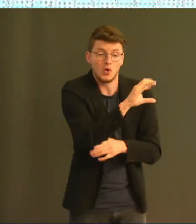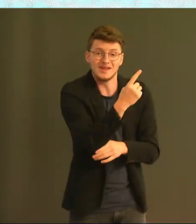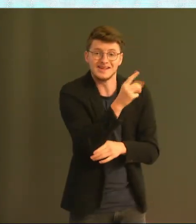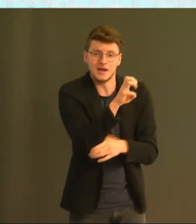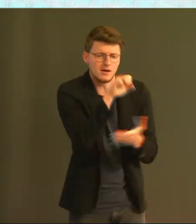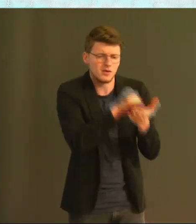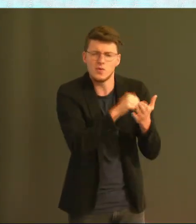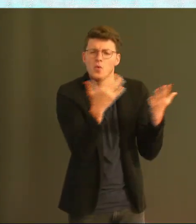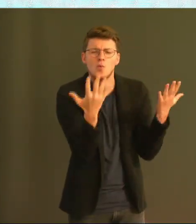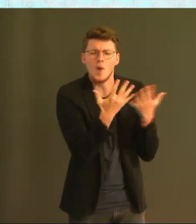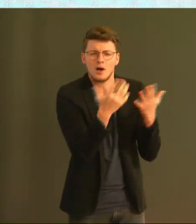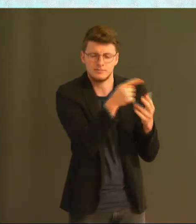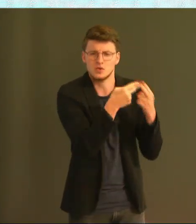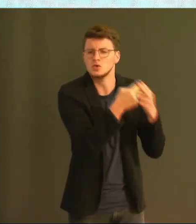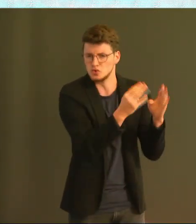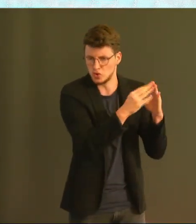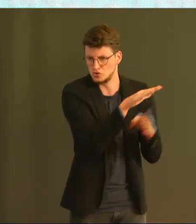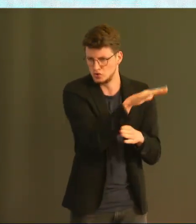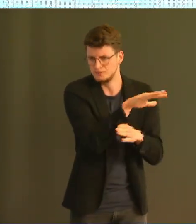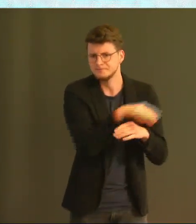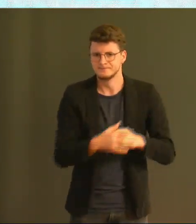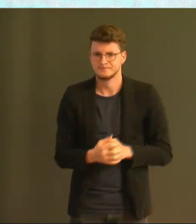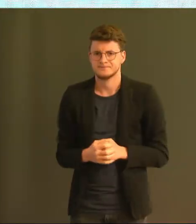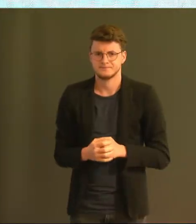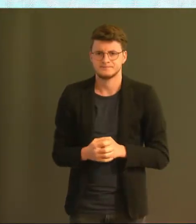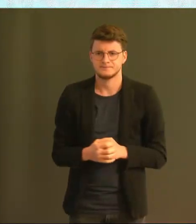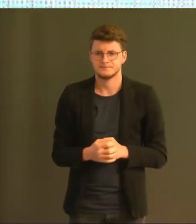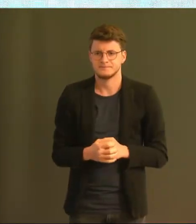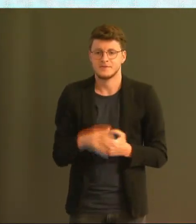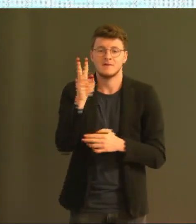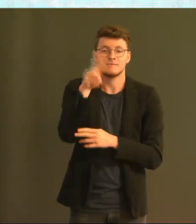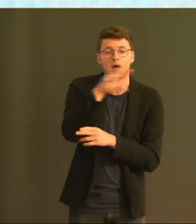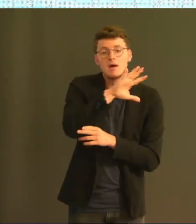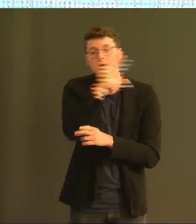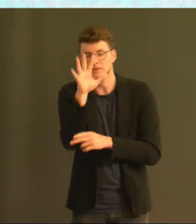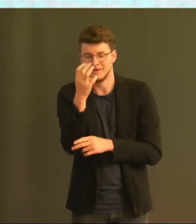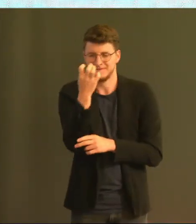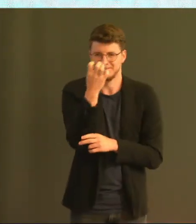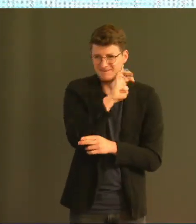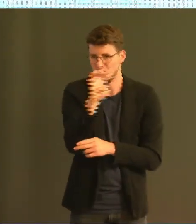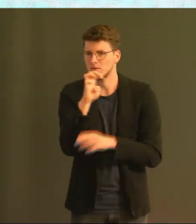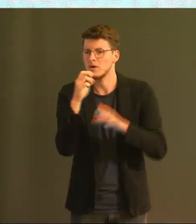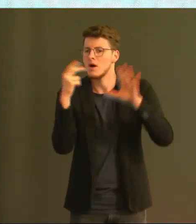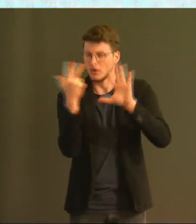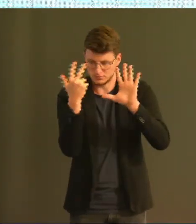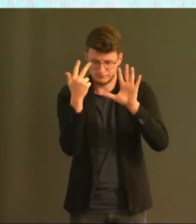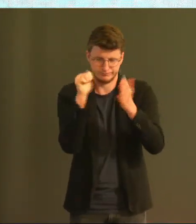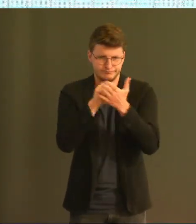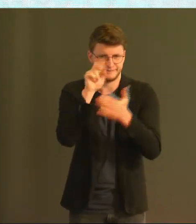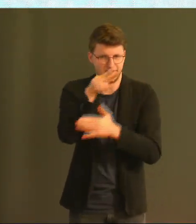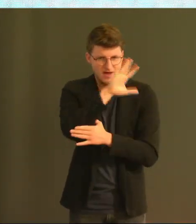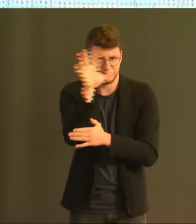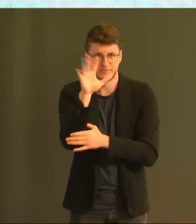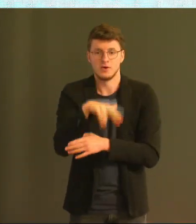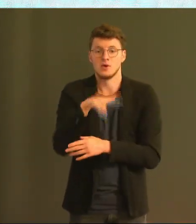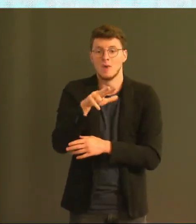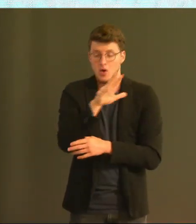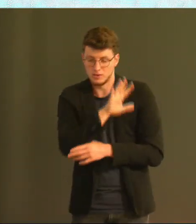the rocks entre pairs qui verront leur temps ait ni baby sitting in flandre wallonie